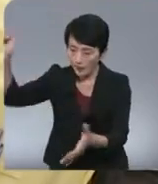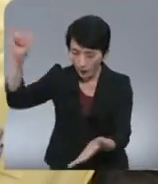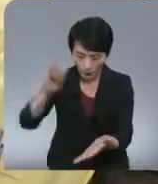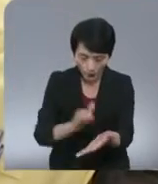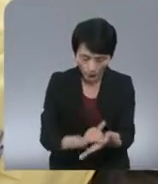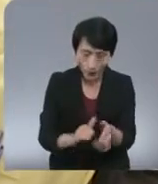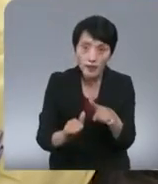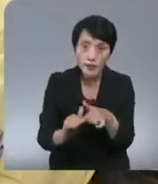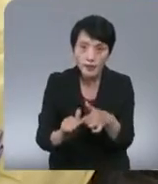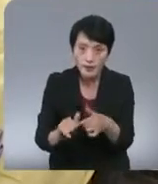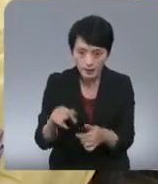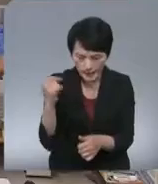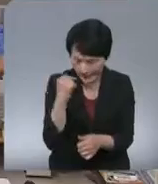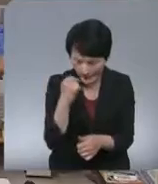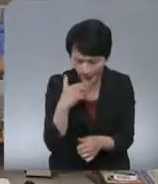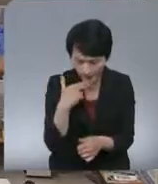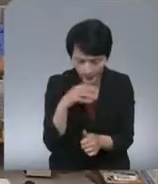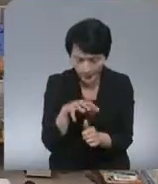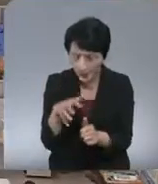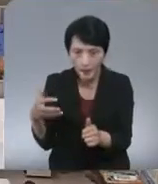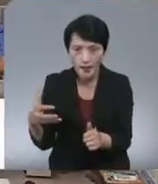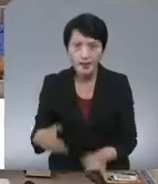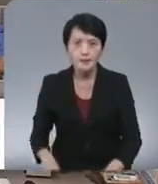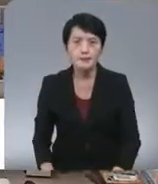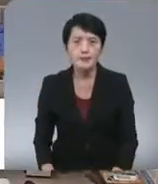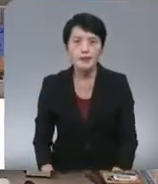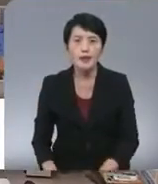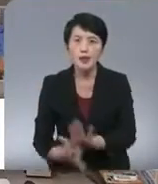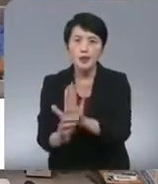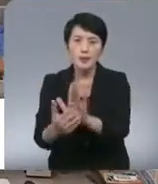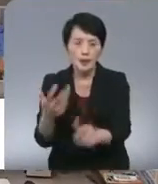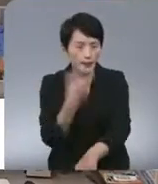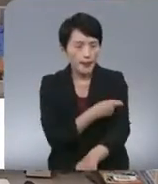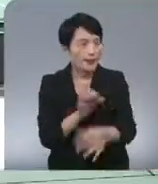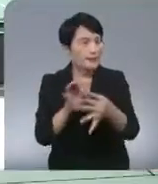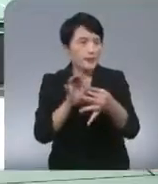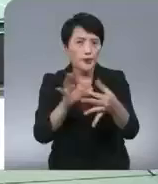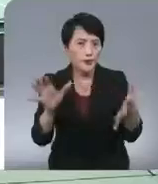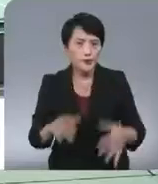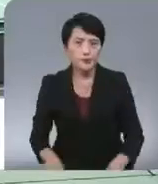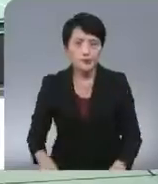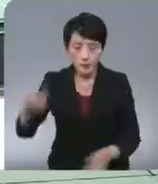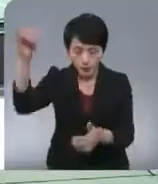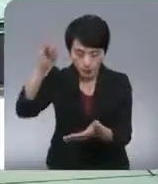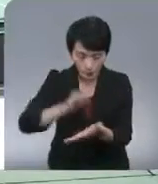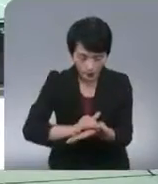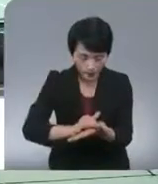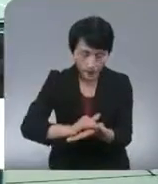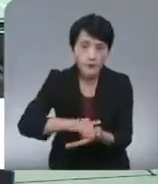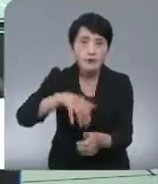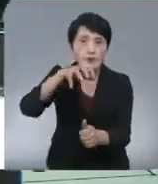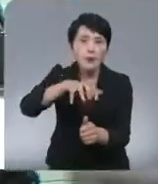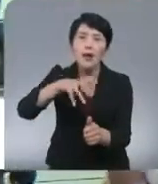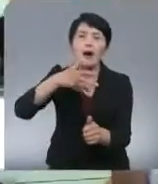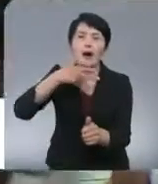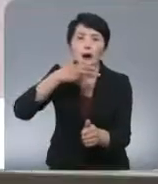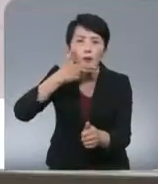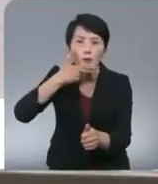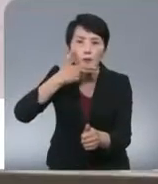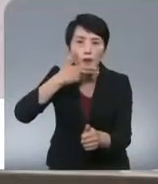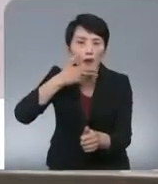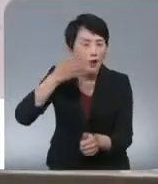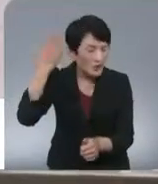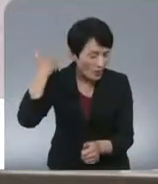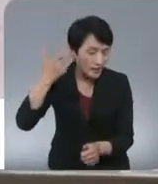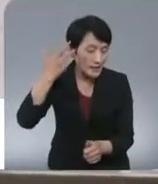nước khác trên thế giới nhiều Đức Anh đang mặc cũng dần dỡ bỏ nghĩa vụ cách ly sau nhập cảnh bất kể quốc tịch như đã hoàn tất tiêm chủng thì chưa đối với những